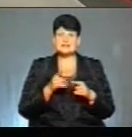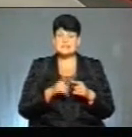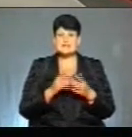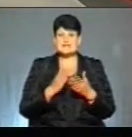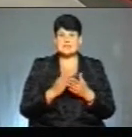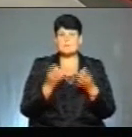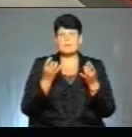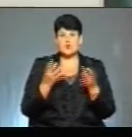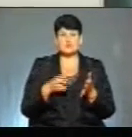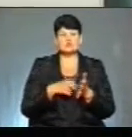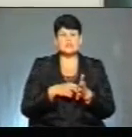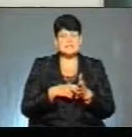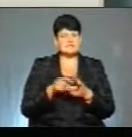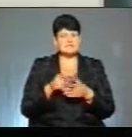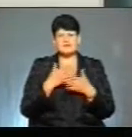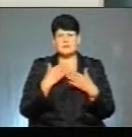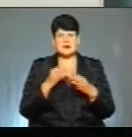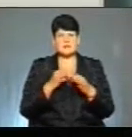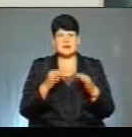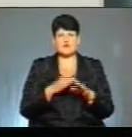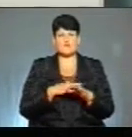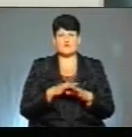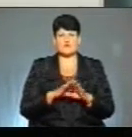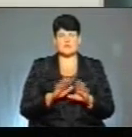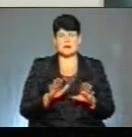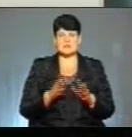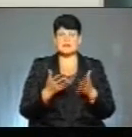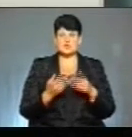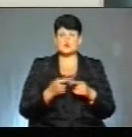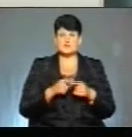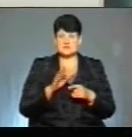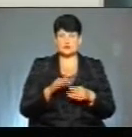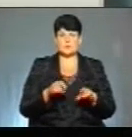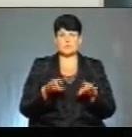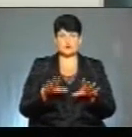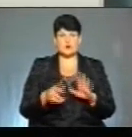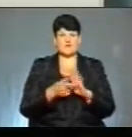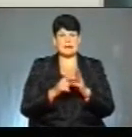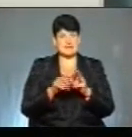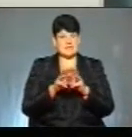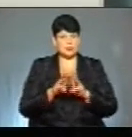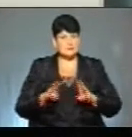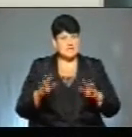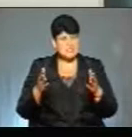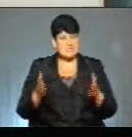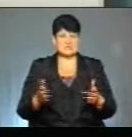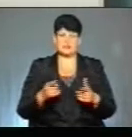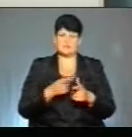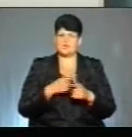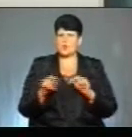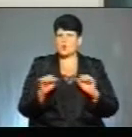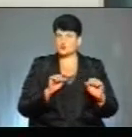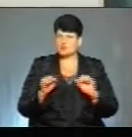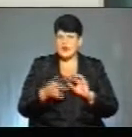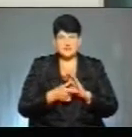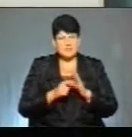лист. Він не несе за собою ніякого виконання. Якщо це буде постанова Кабінету міністрів чи